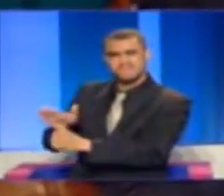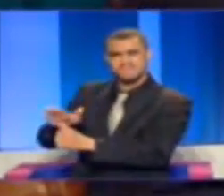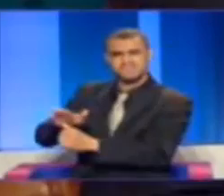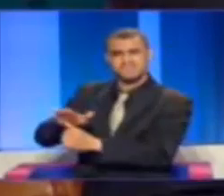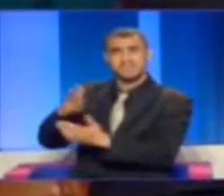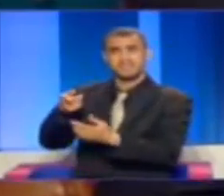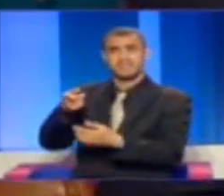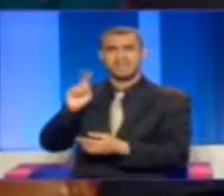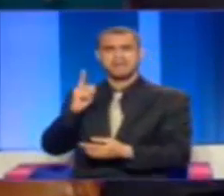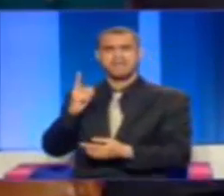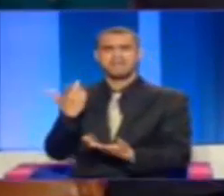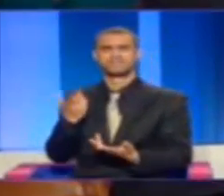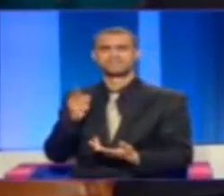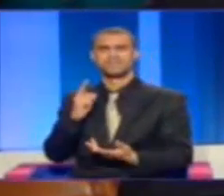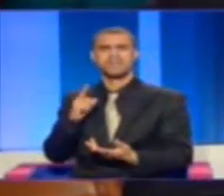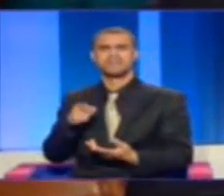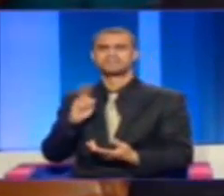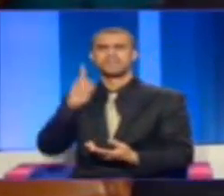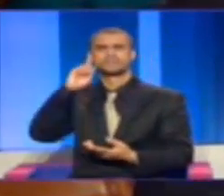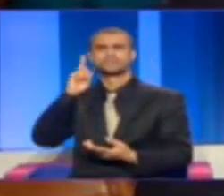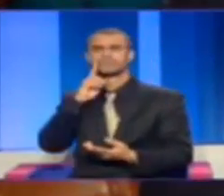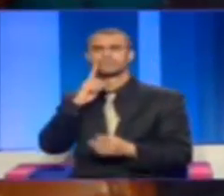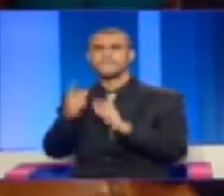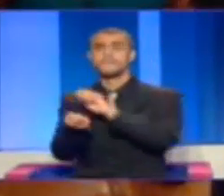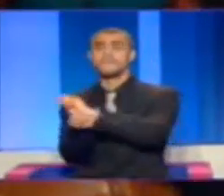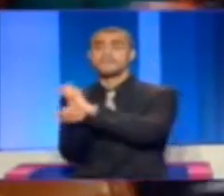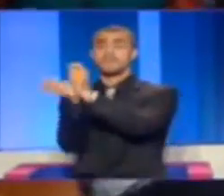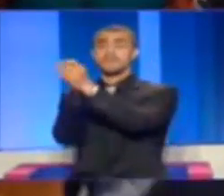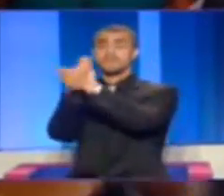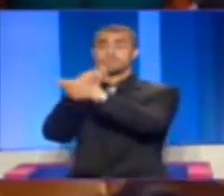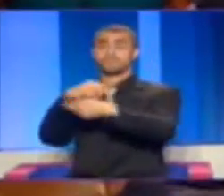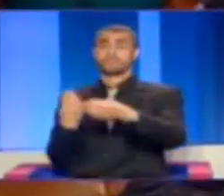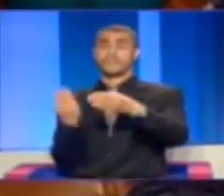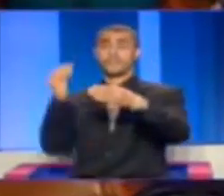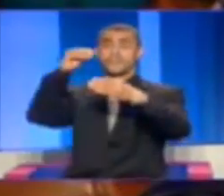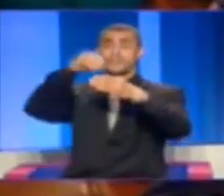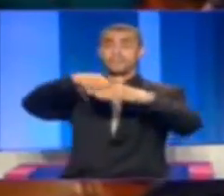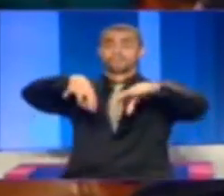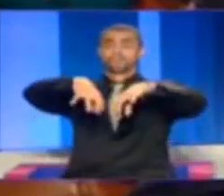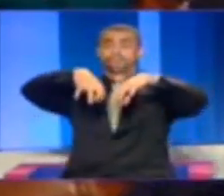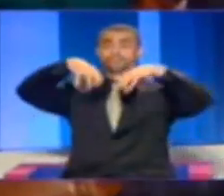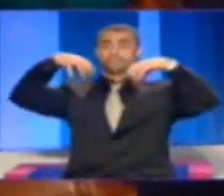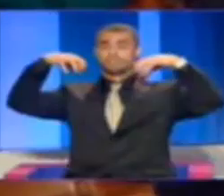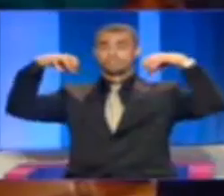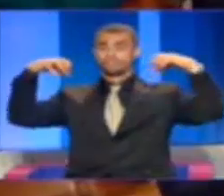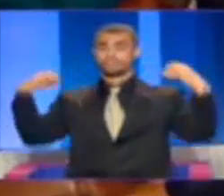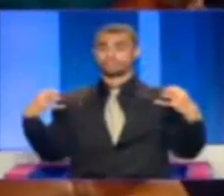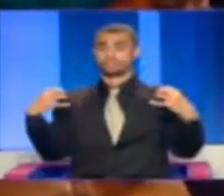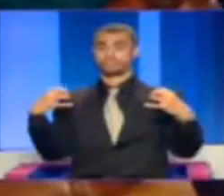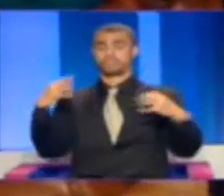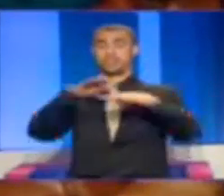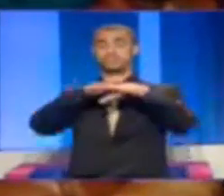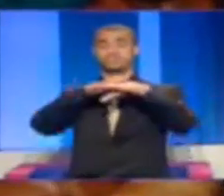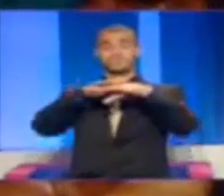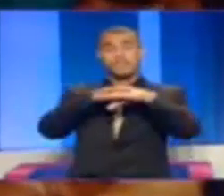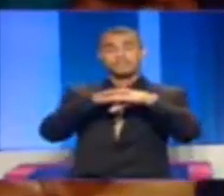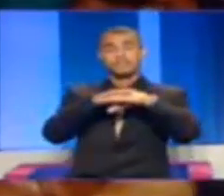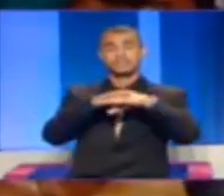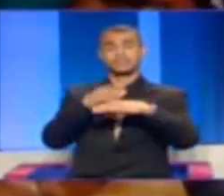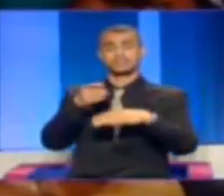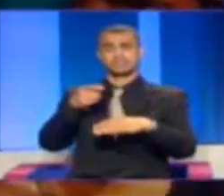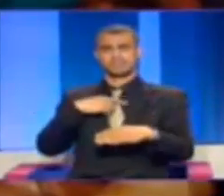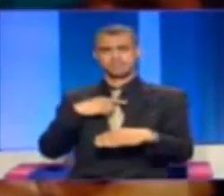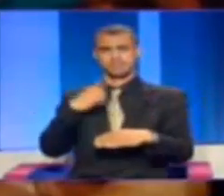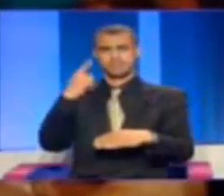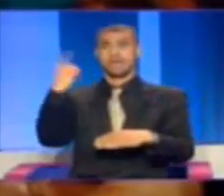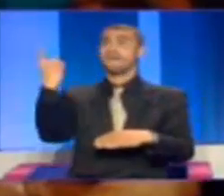ثم أننا علاش ما نلقاوش حنا غدا ولا بدون نائب برلماني؟ وفي دول متقدمة راسي عزيز عرفة وصلنا للدرجة أنه